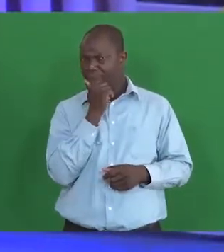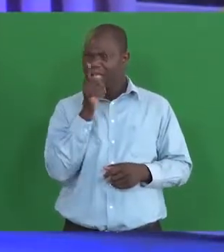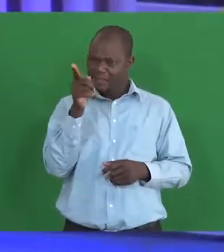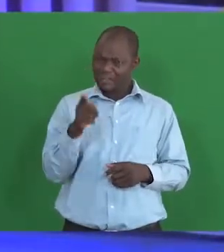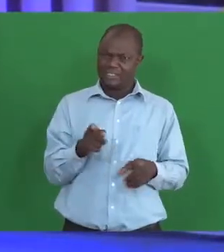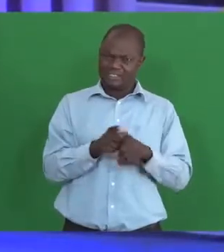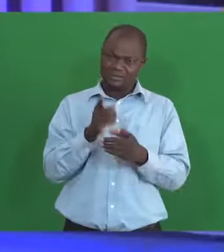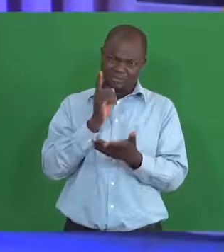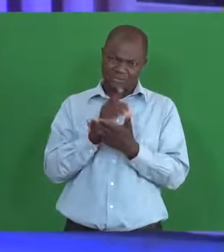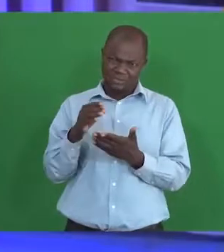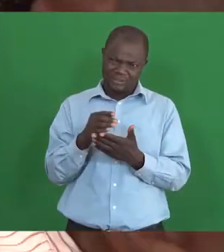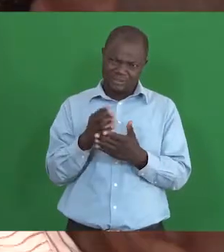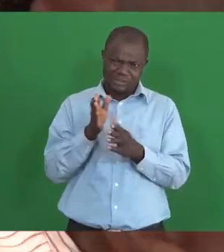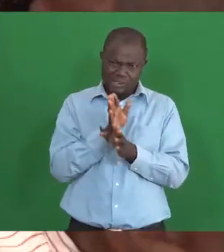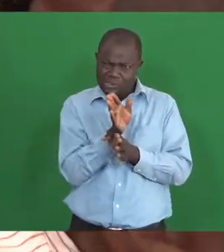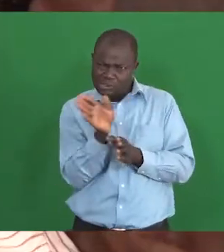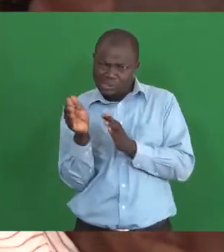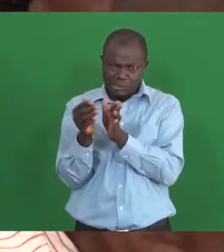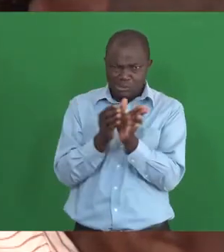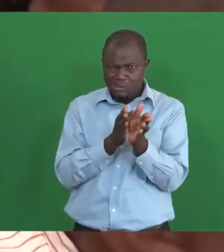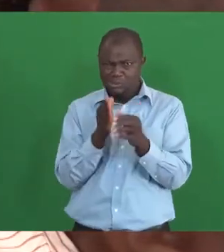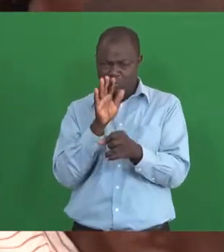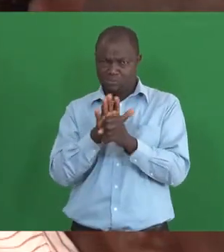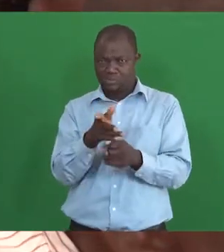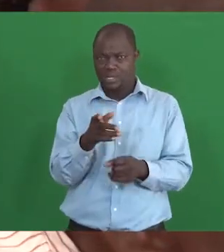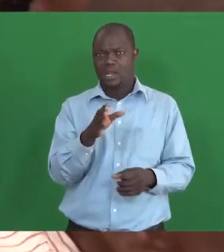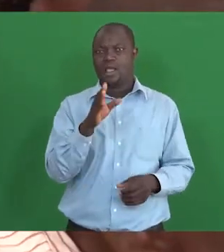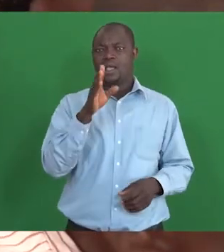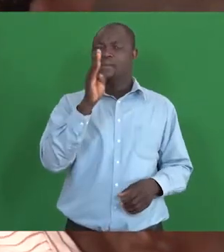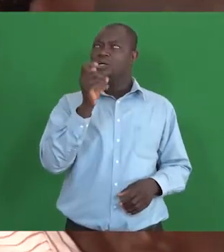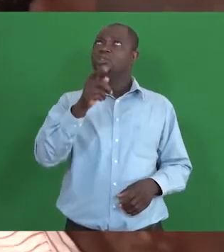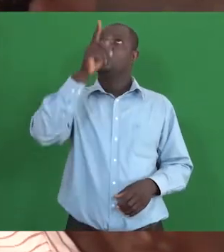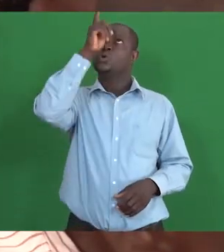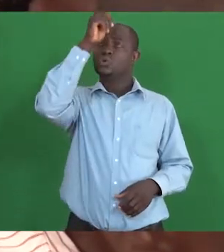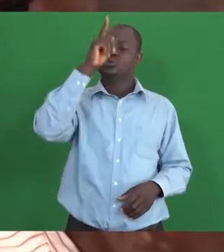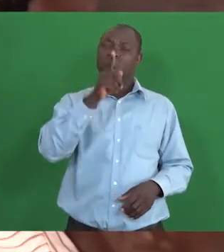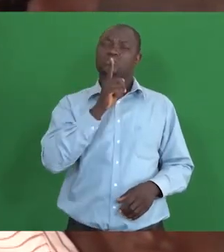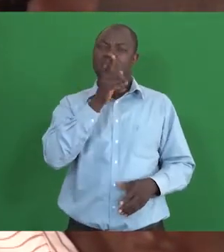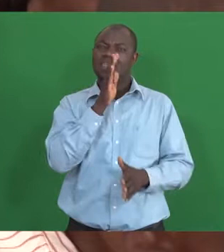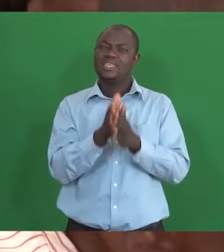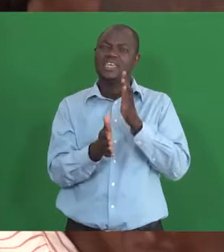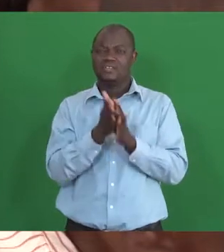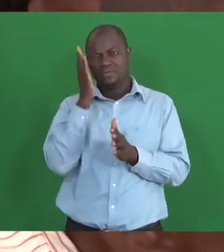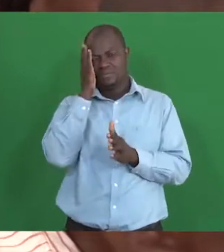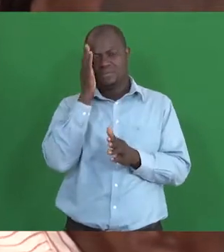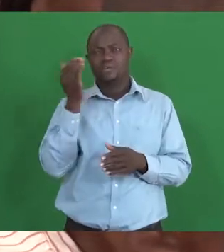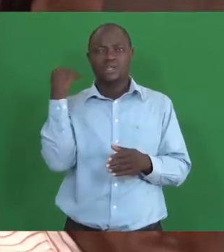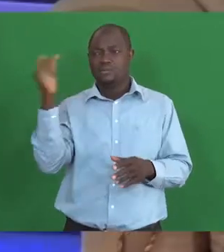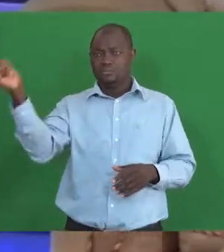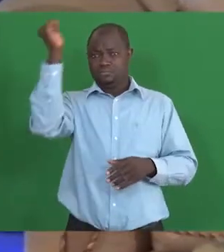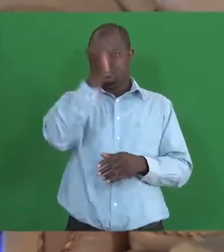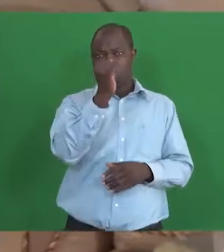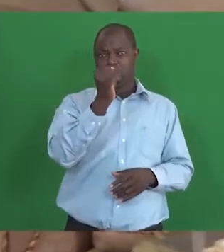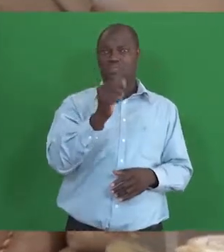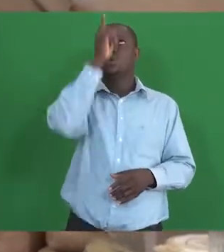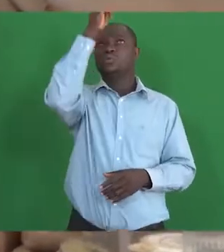Ava vakapinda nezvemukota kana kuti zvaka. Ko Mwari uya wamuri kudayira kuti havarari vanga vari kupi